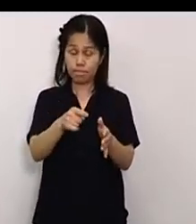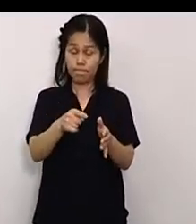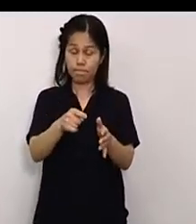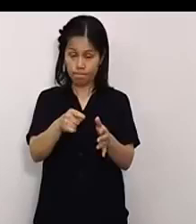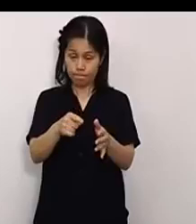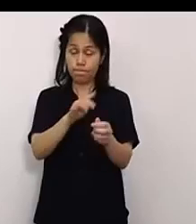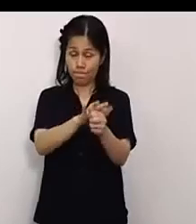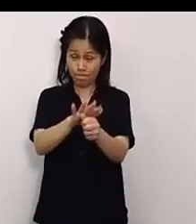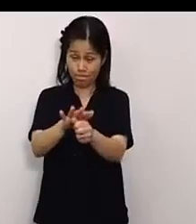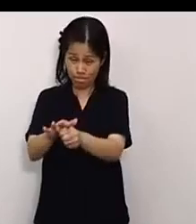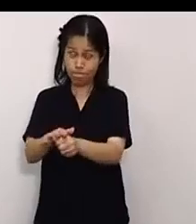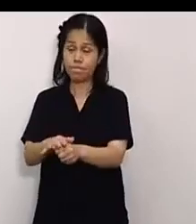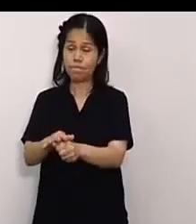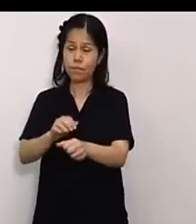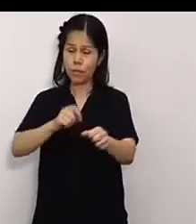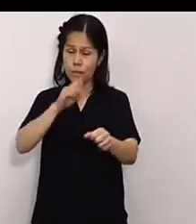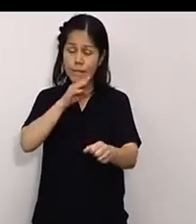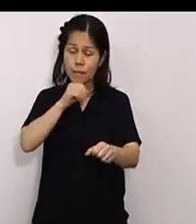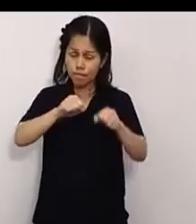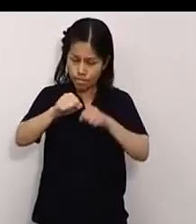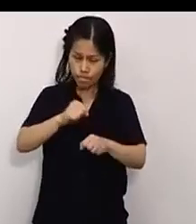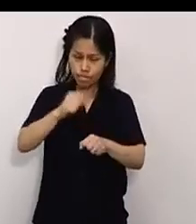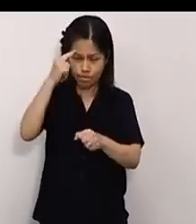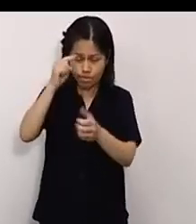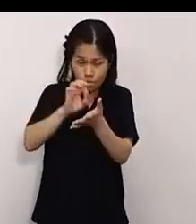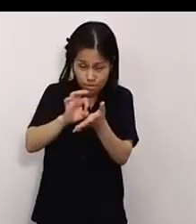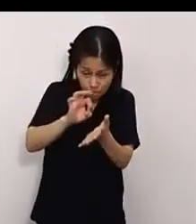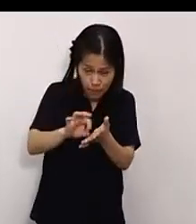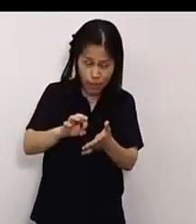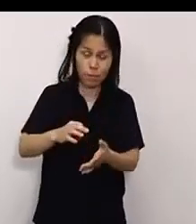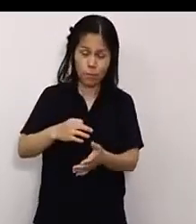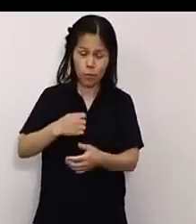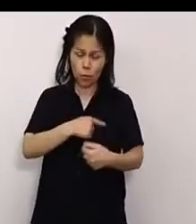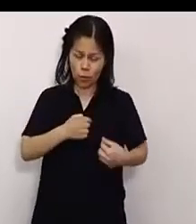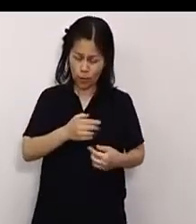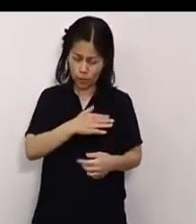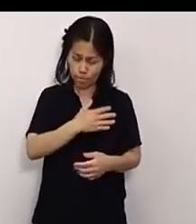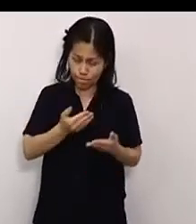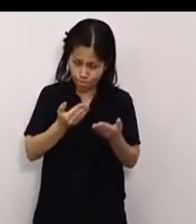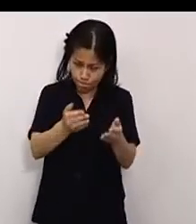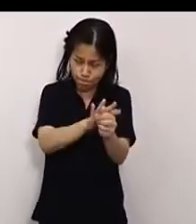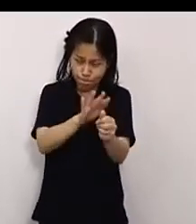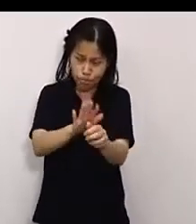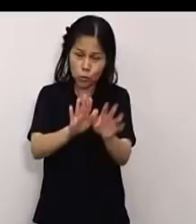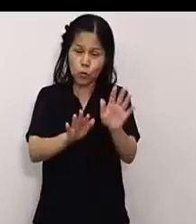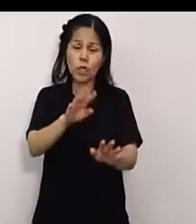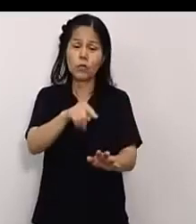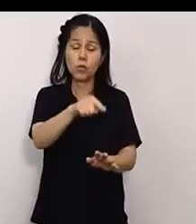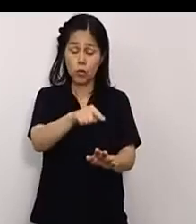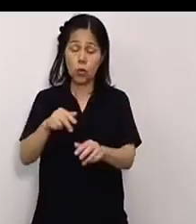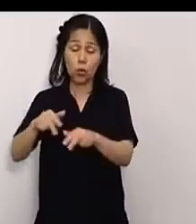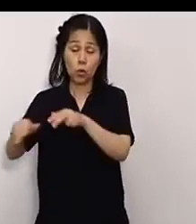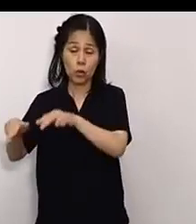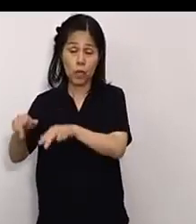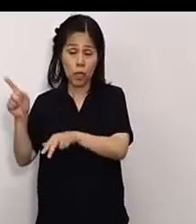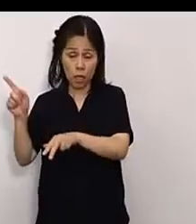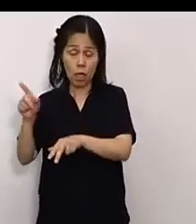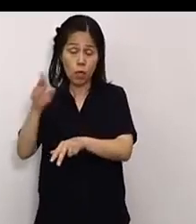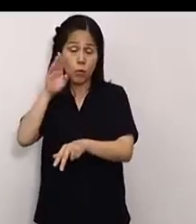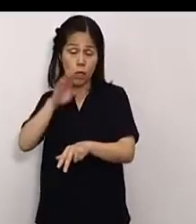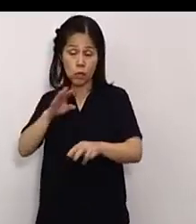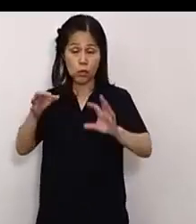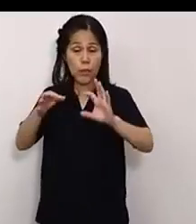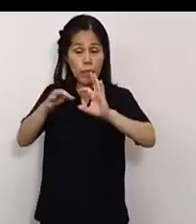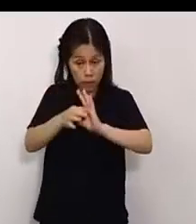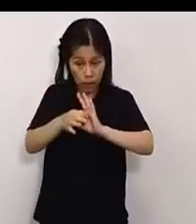もう動かし、心を配って、それこそ身を削るようにして人助けをしていらっしゃるので、そこと行政がうまく連携